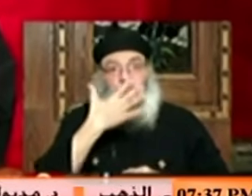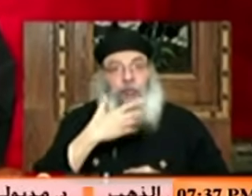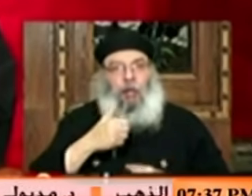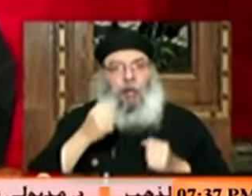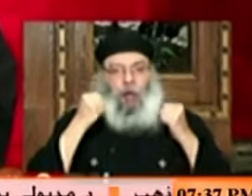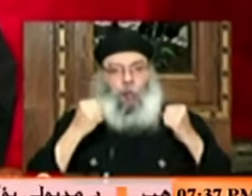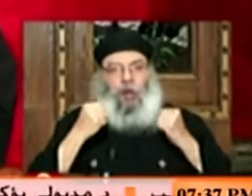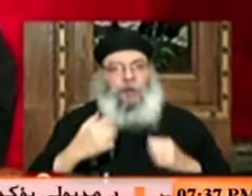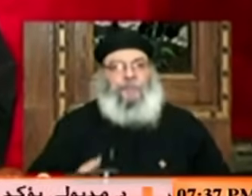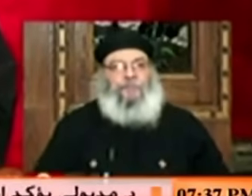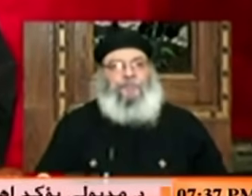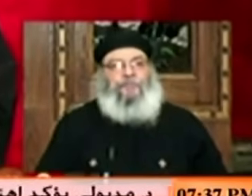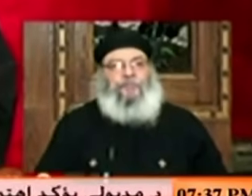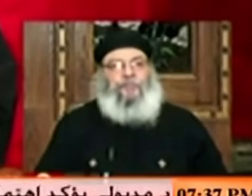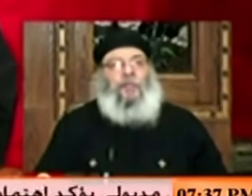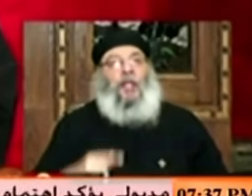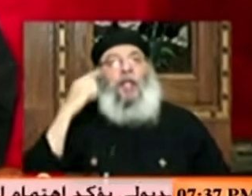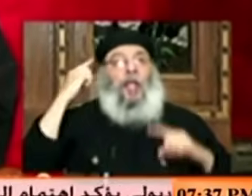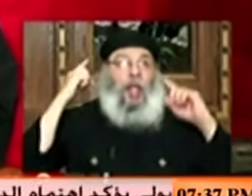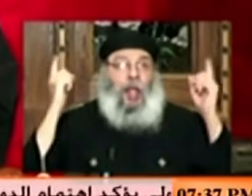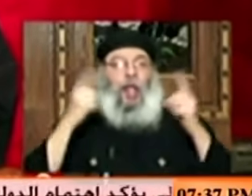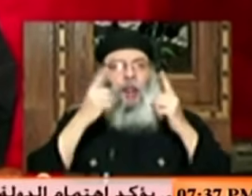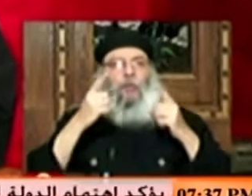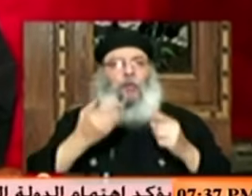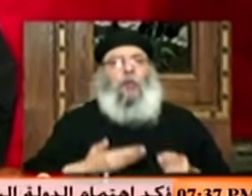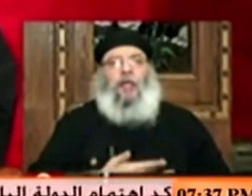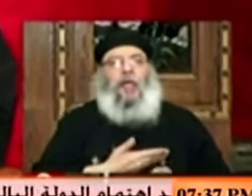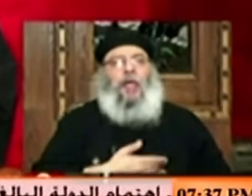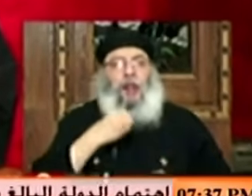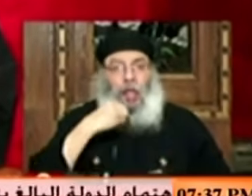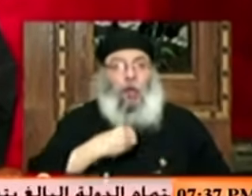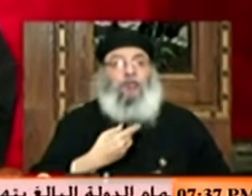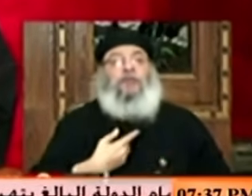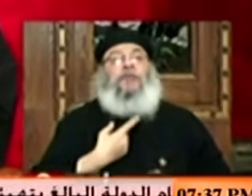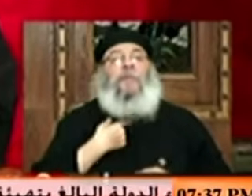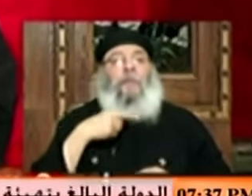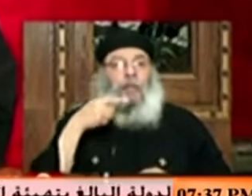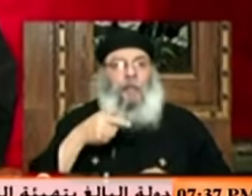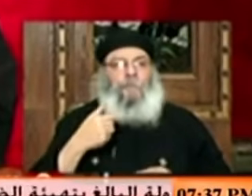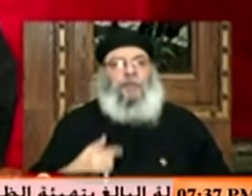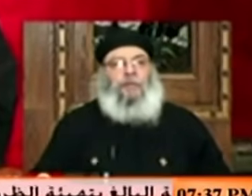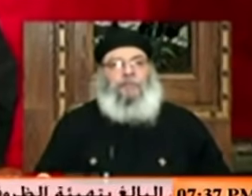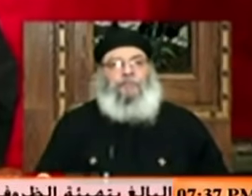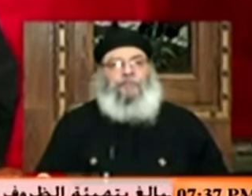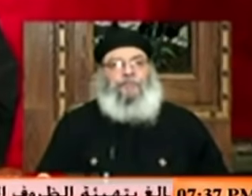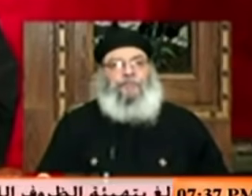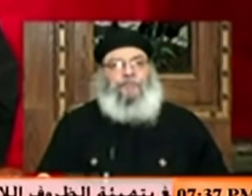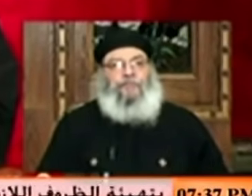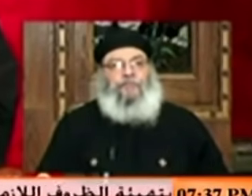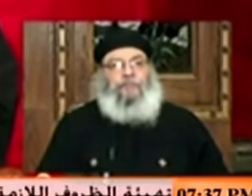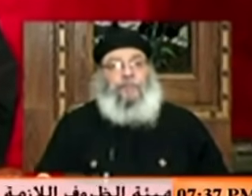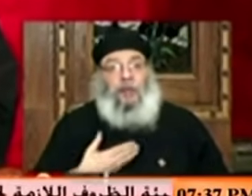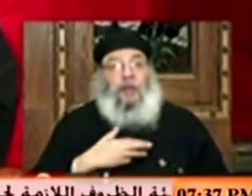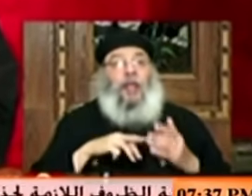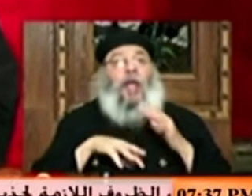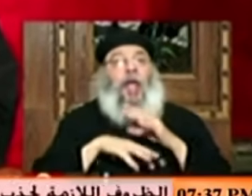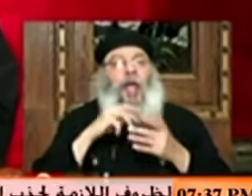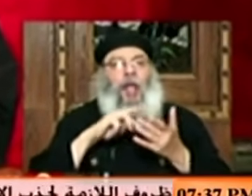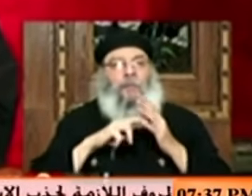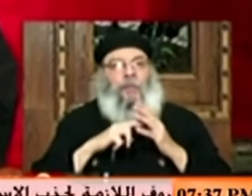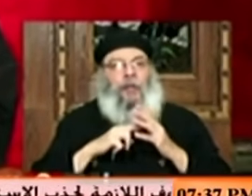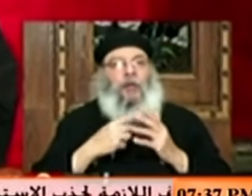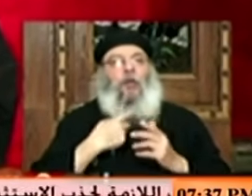قويه والعالم النهارده جائع جدا الى الحب جائع جائع لاعمال الحب